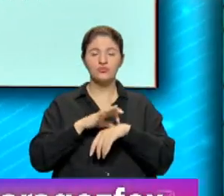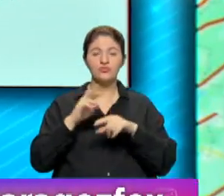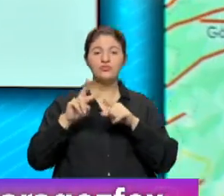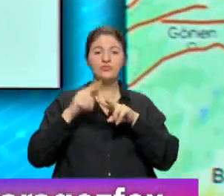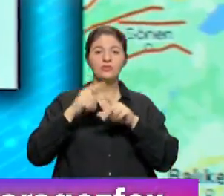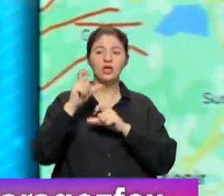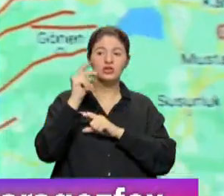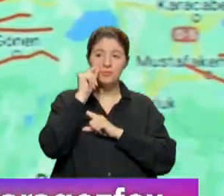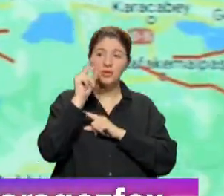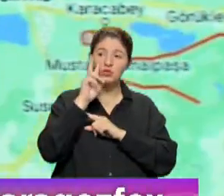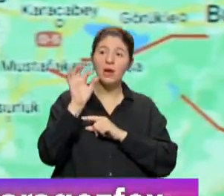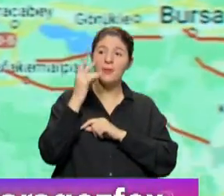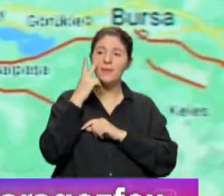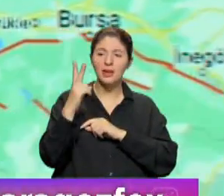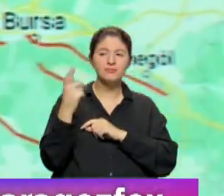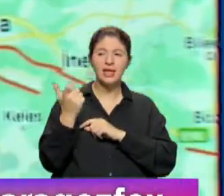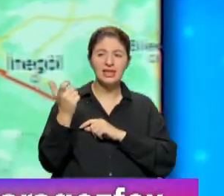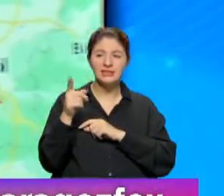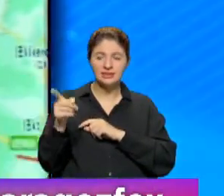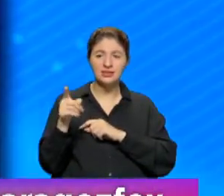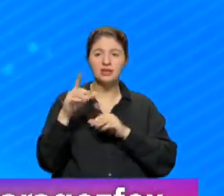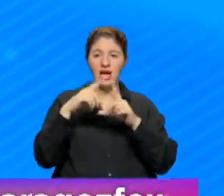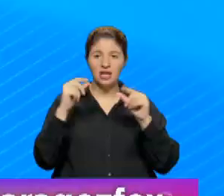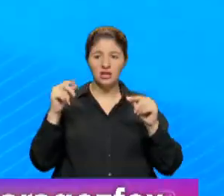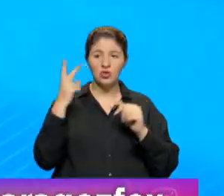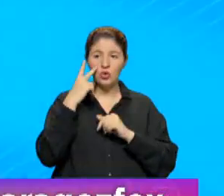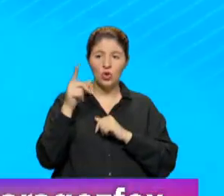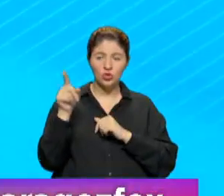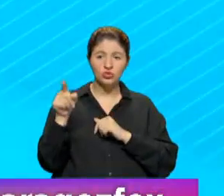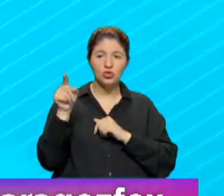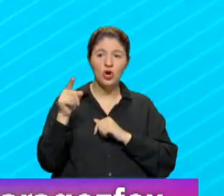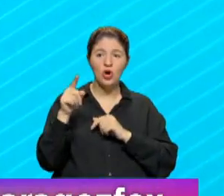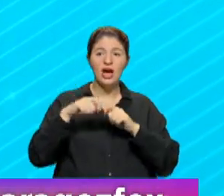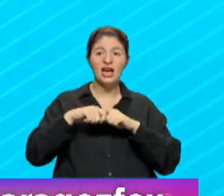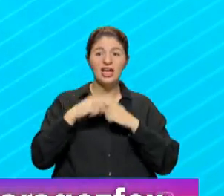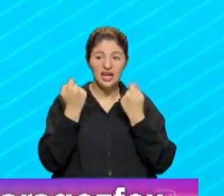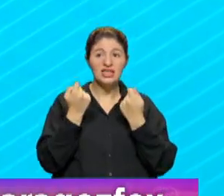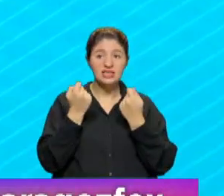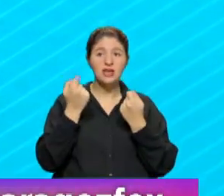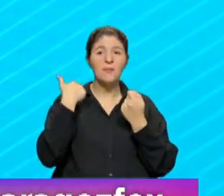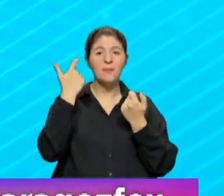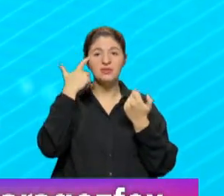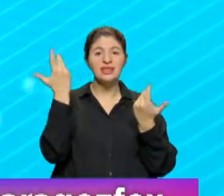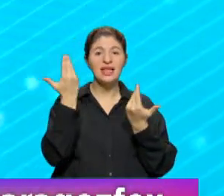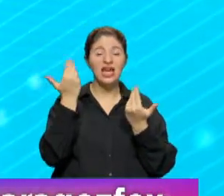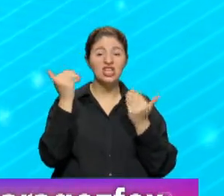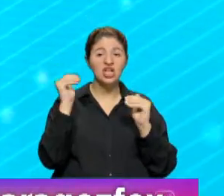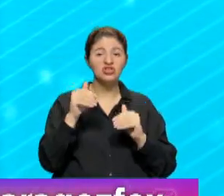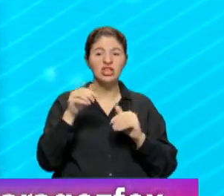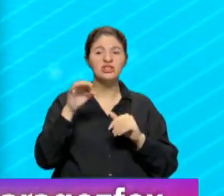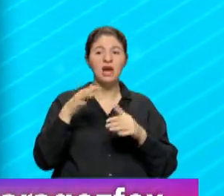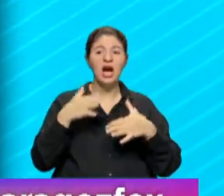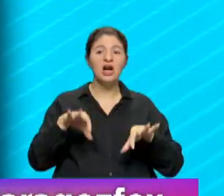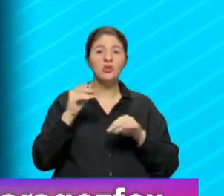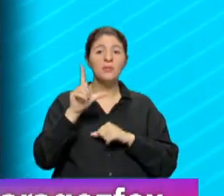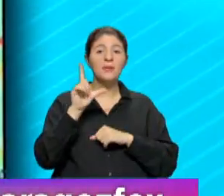uyarısı hemen bir bakalım haritaya da işte görüyorsunuz o kırılırsa başımıza neler gelecek şimdiden